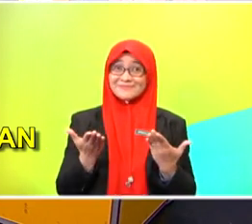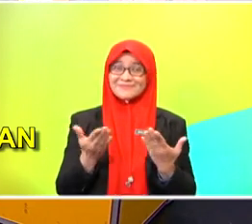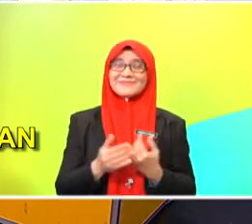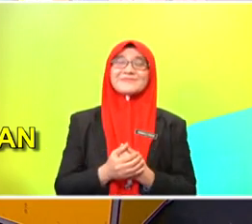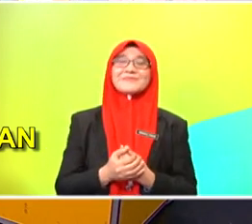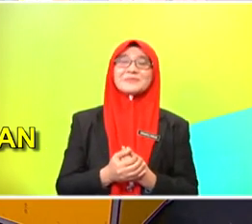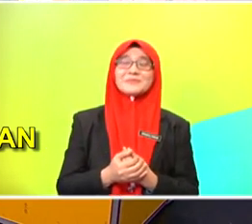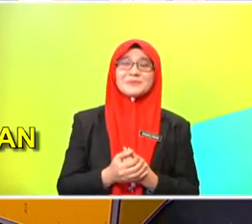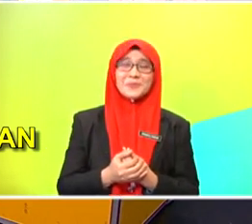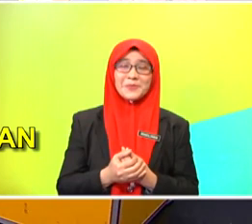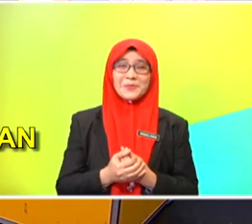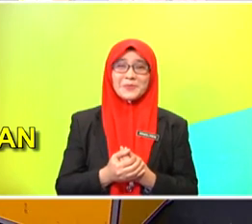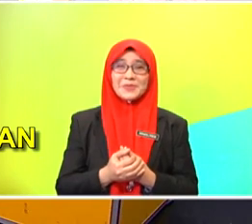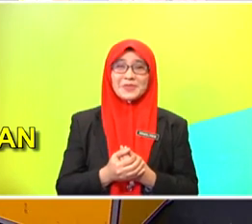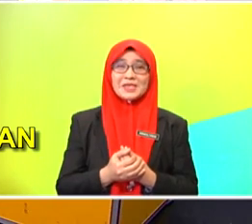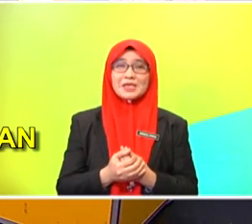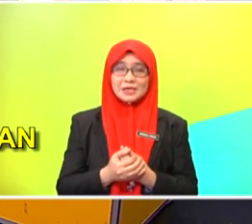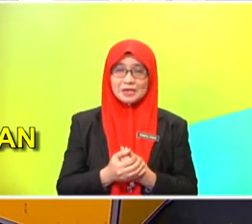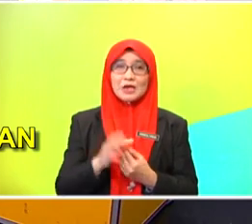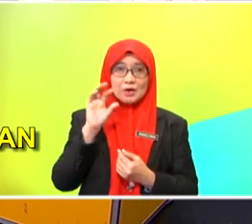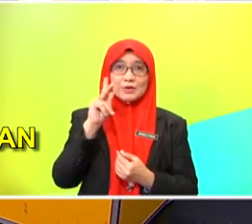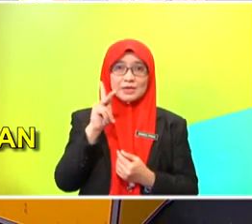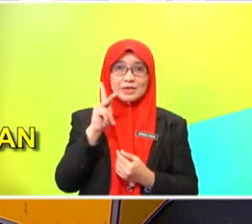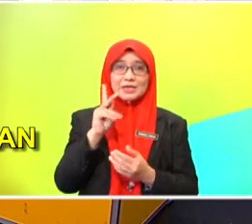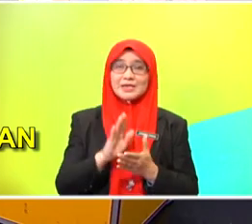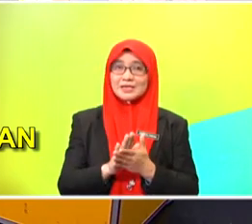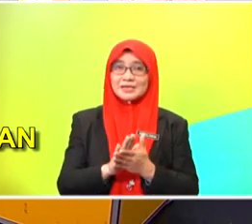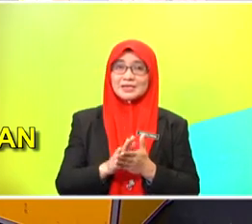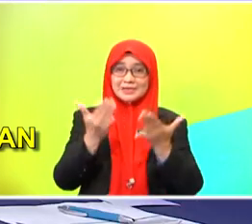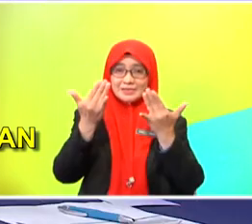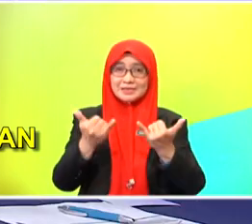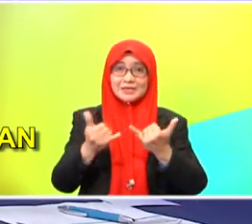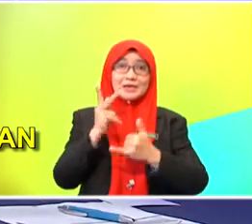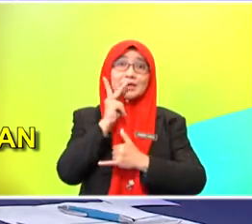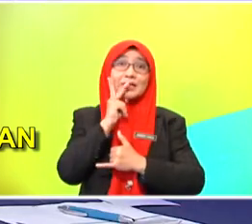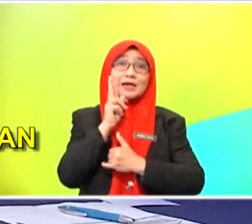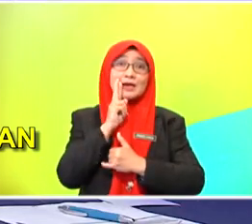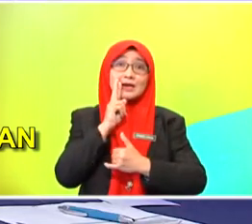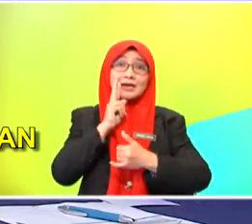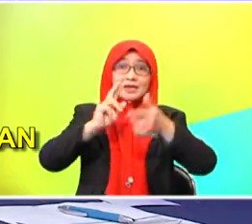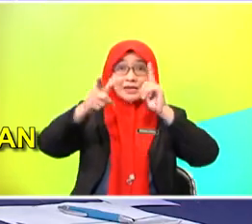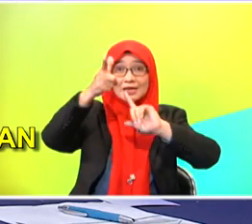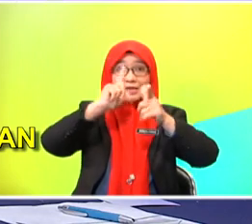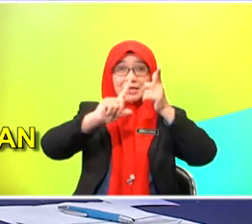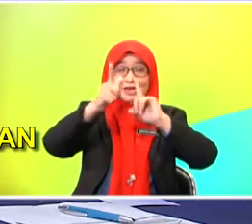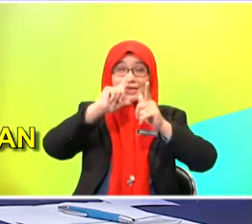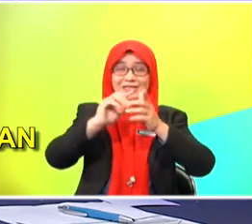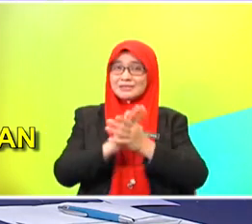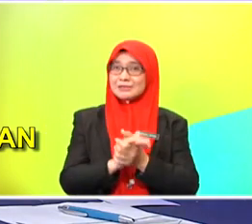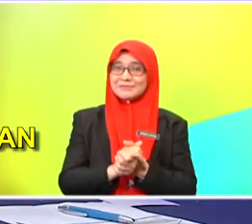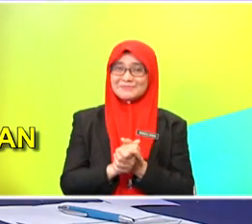Dia mesti kecoh macam mana nak buat ni. Okey. Okey. Dia pun macam ni juga, cikgu. Tapi dia di atas lantai. Tak payah